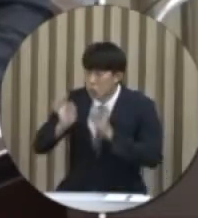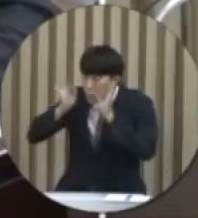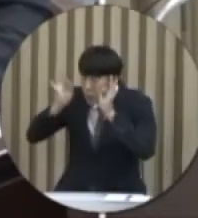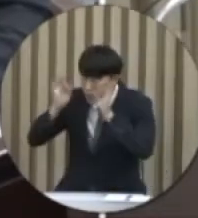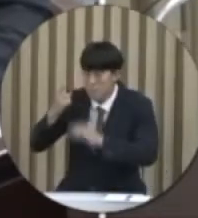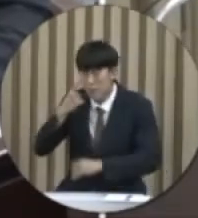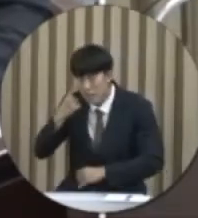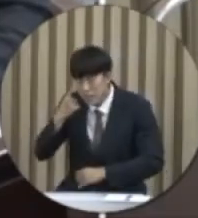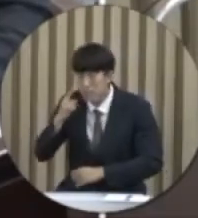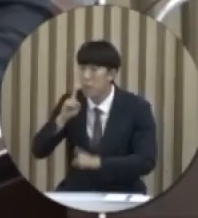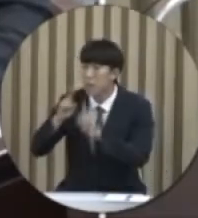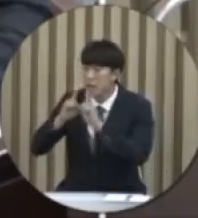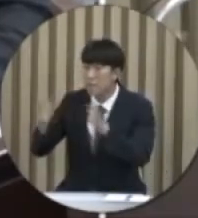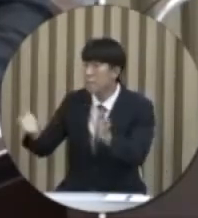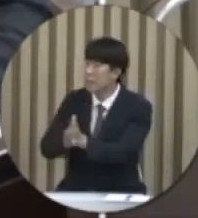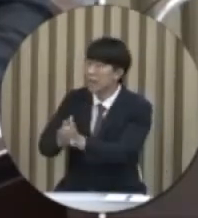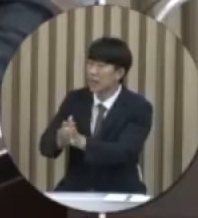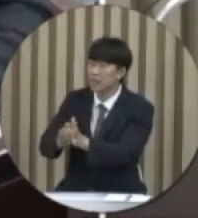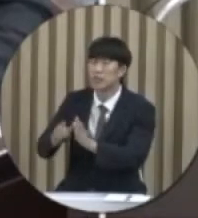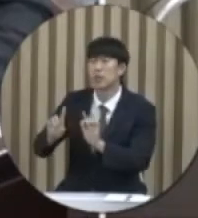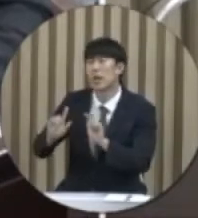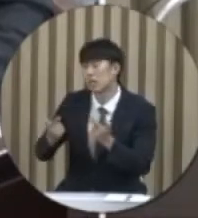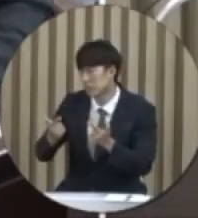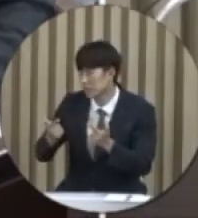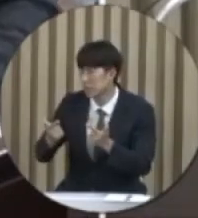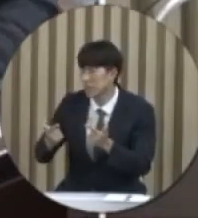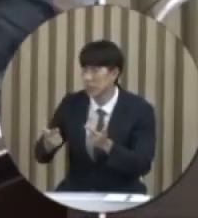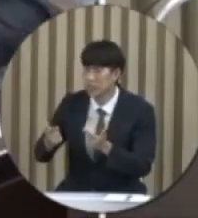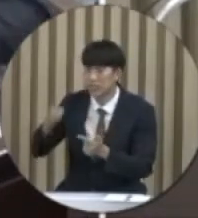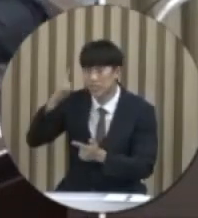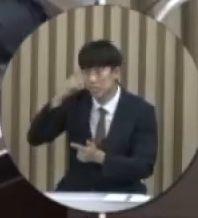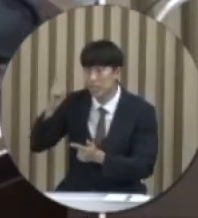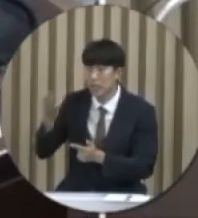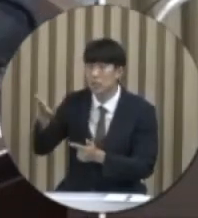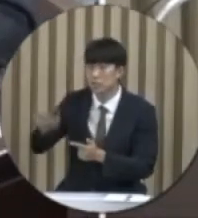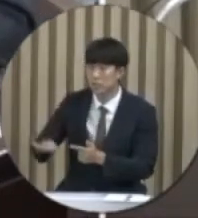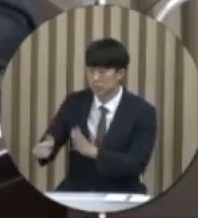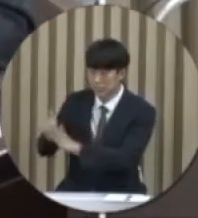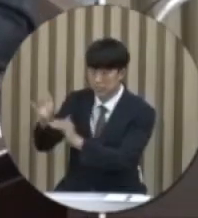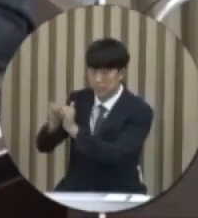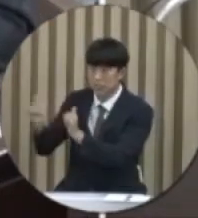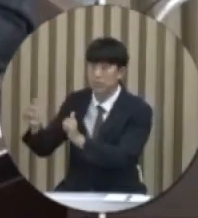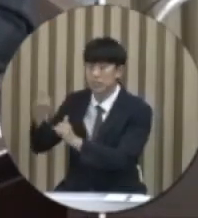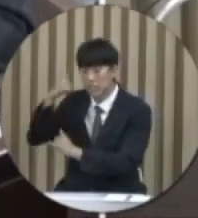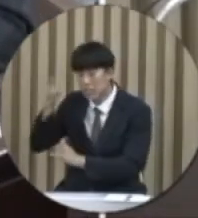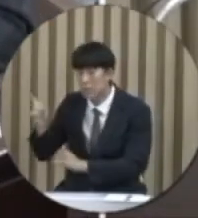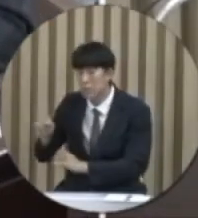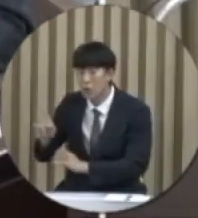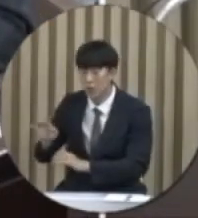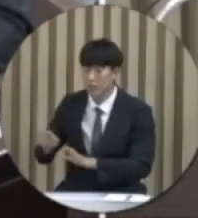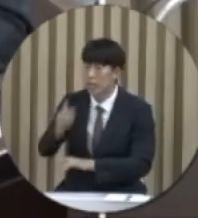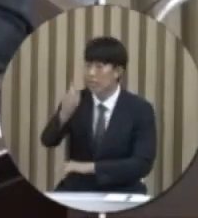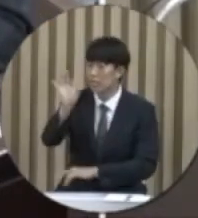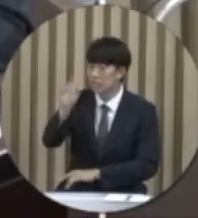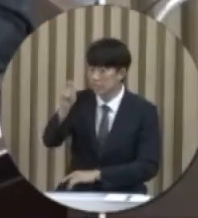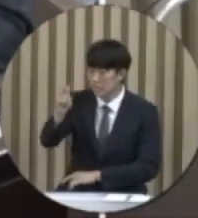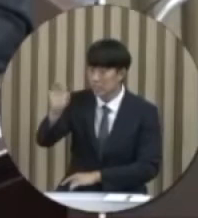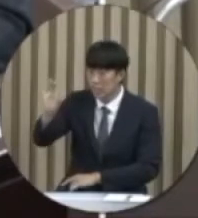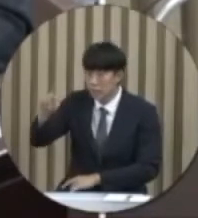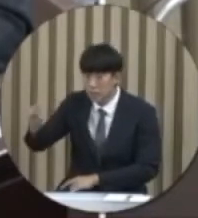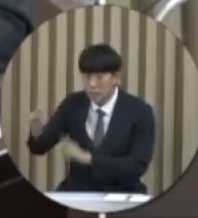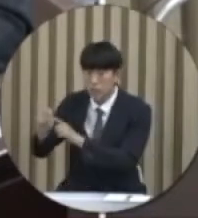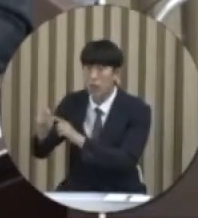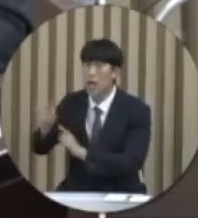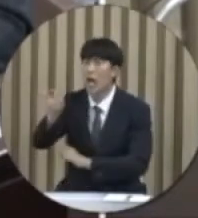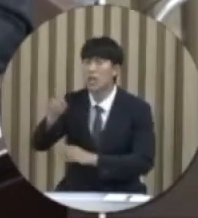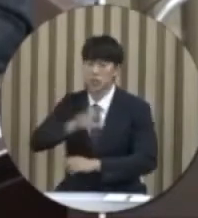노력해보겠다고 하면 그게 되는 거로 인식하고 있는 게 시민들의 상황입니다. TF를 제안한 거는 한 분의 의원이 제안한 게